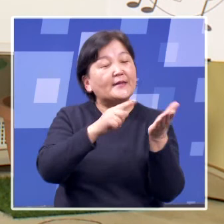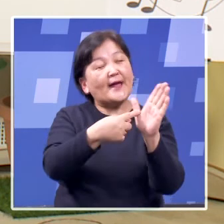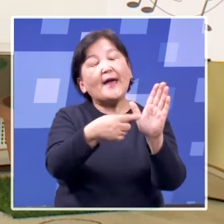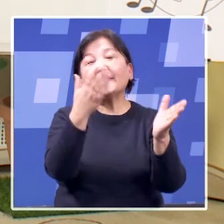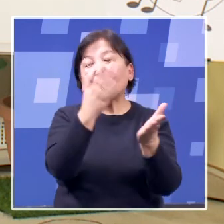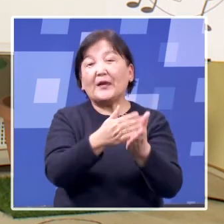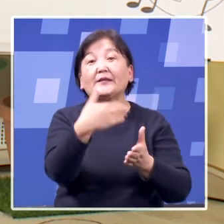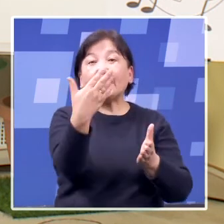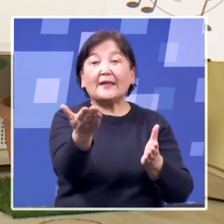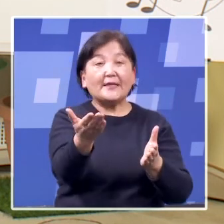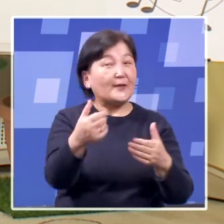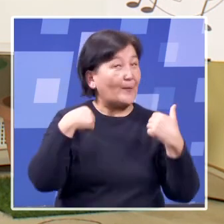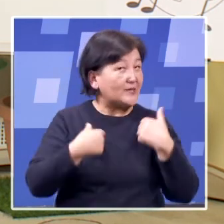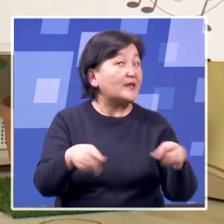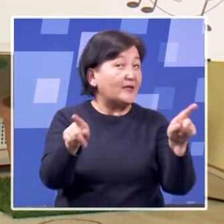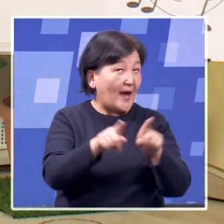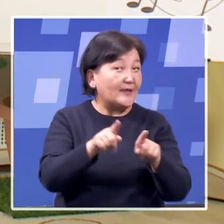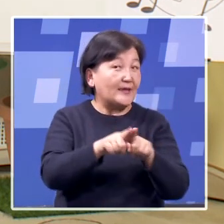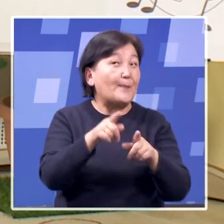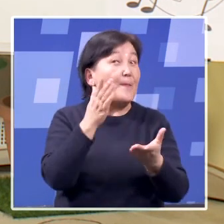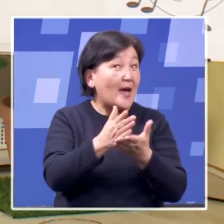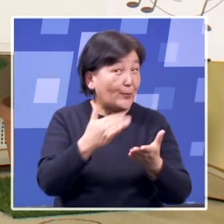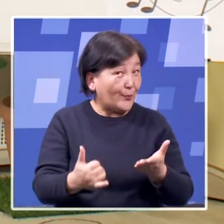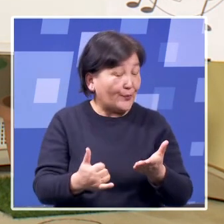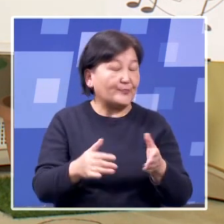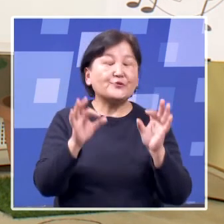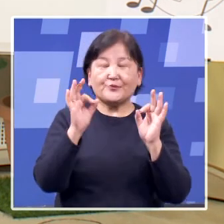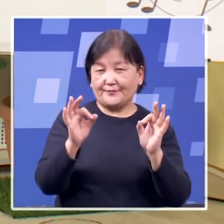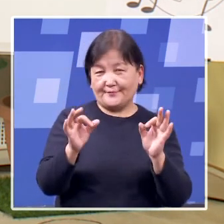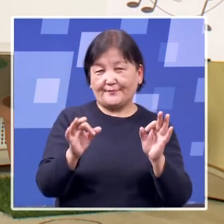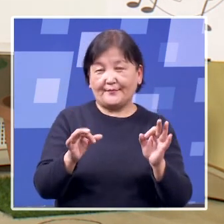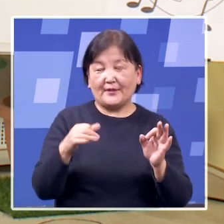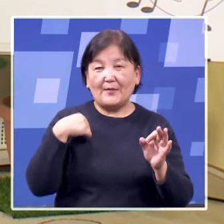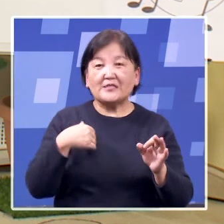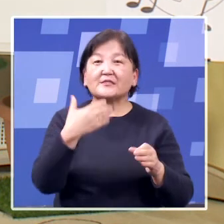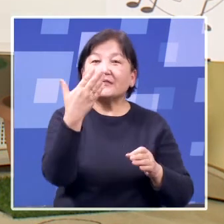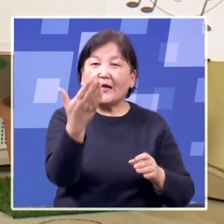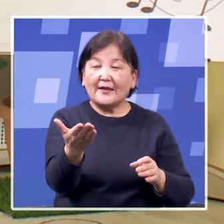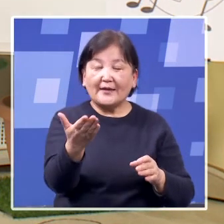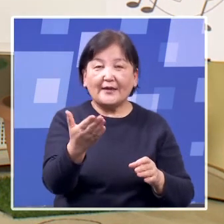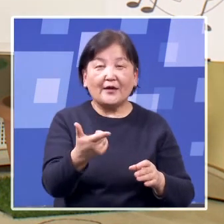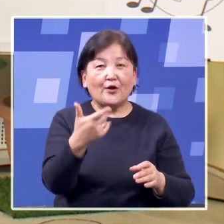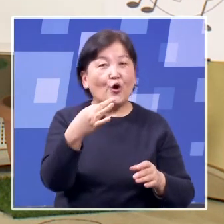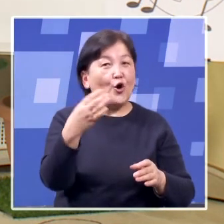багшихтай адилхан болсон уу? За, багш нь та нарыг гой зурсан гэдэгт итгэж байгаа шүү.